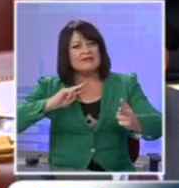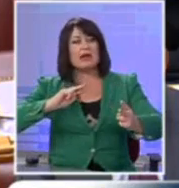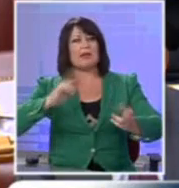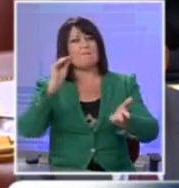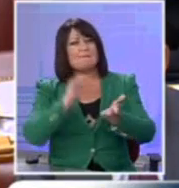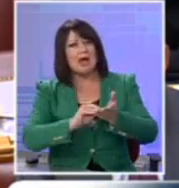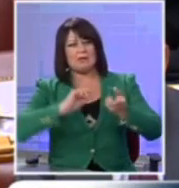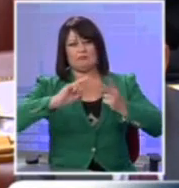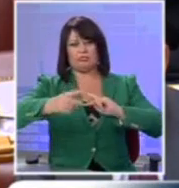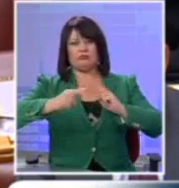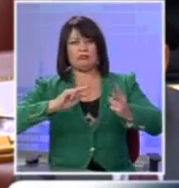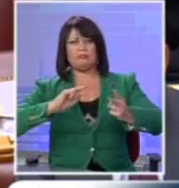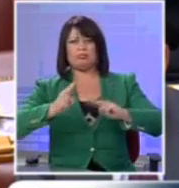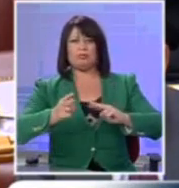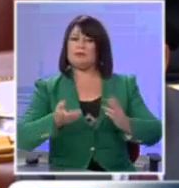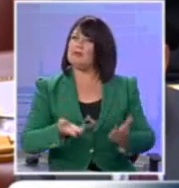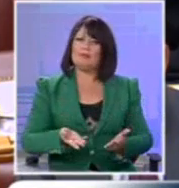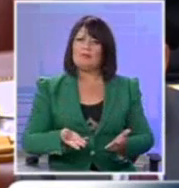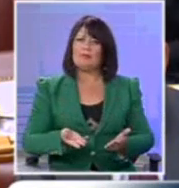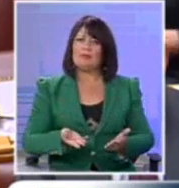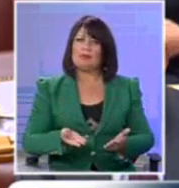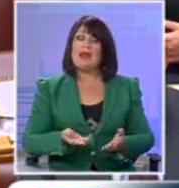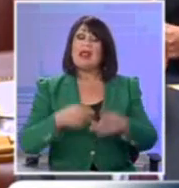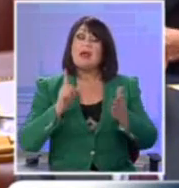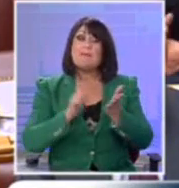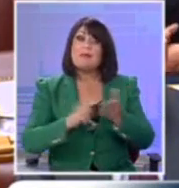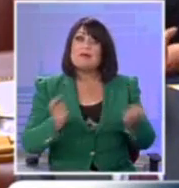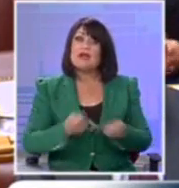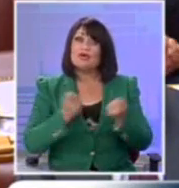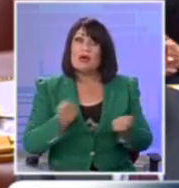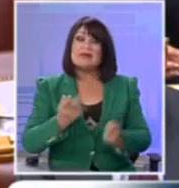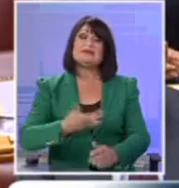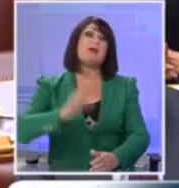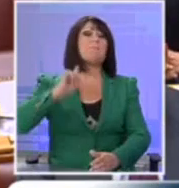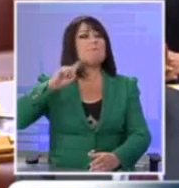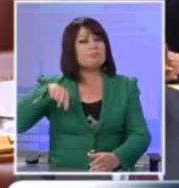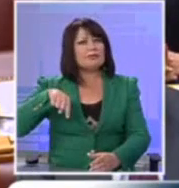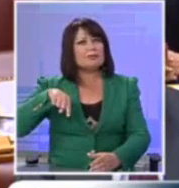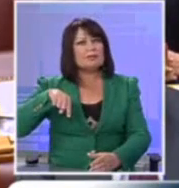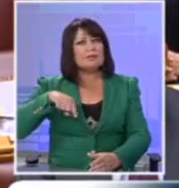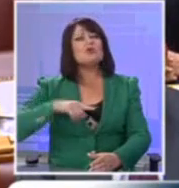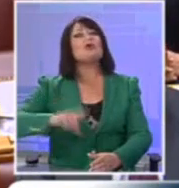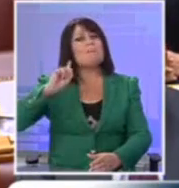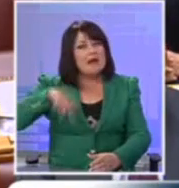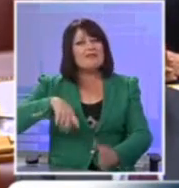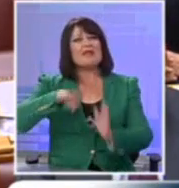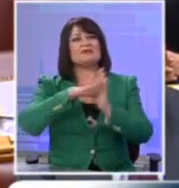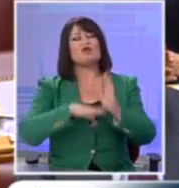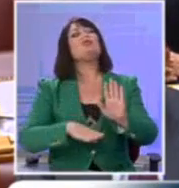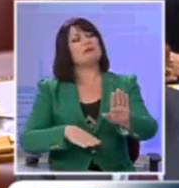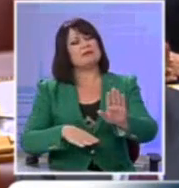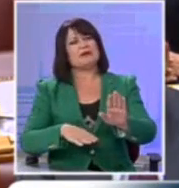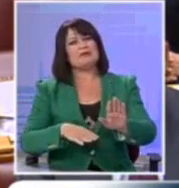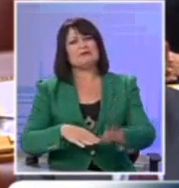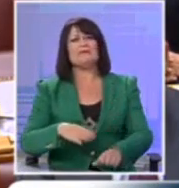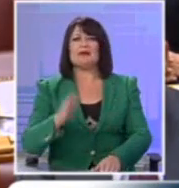Ξαναμιλάει η κυβέρνηση, απαντάει η Βουλή. Αυτό θα το τηρήσετε, γιατί αν δεν το τηρήσετε αυτό, έχετε παραβιάσει τον κανονισμό. Μάλιστα. Και δεν